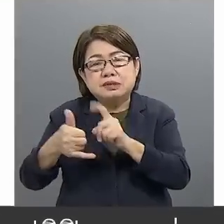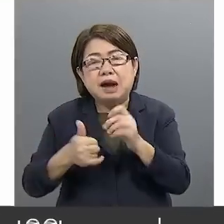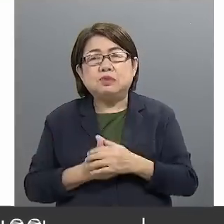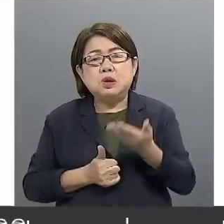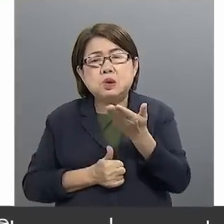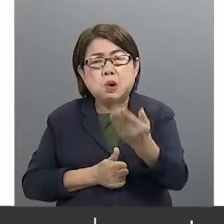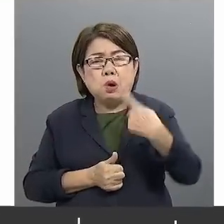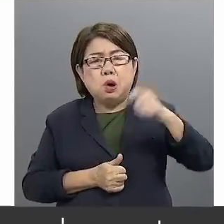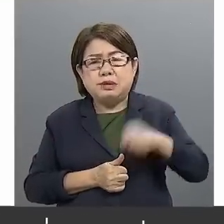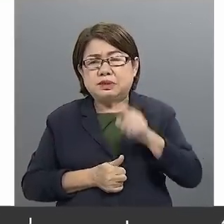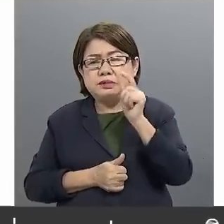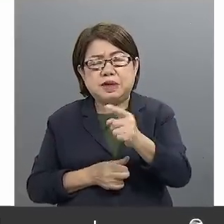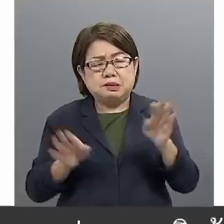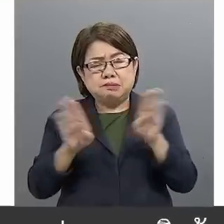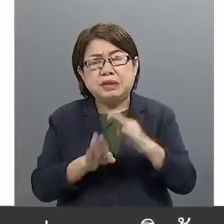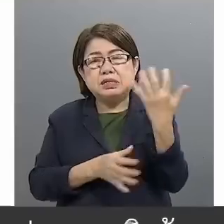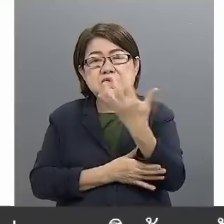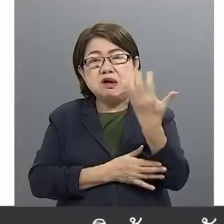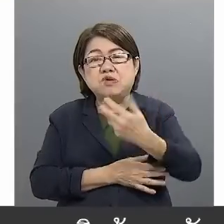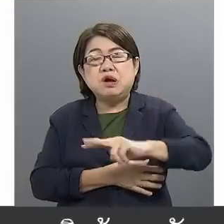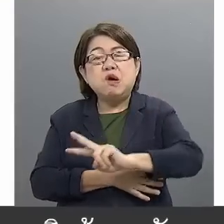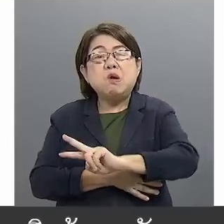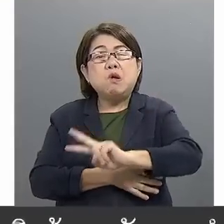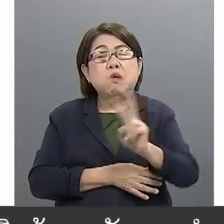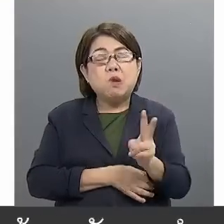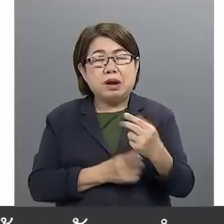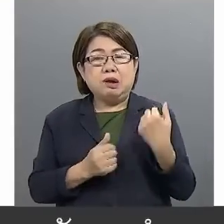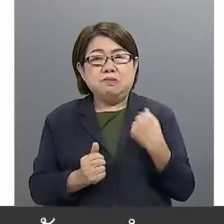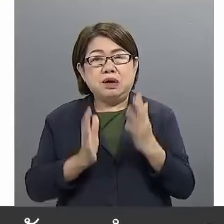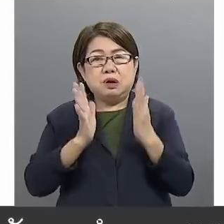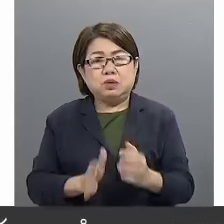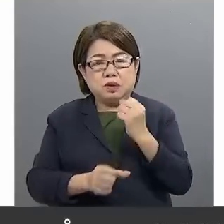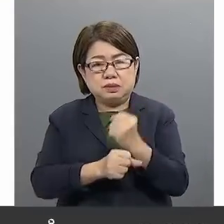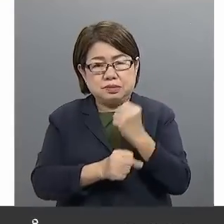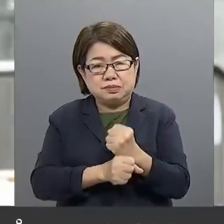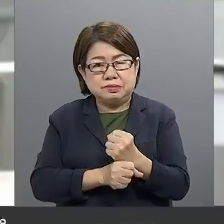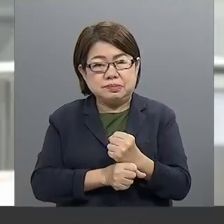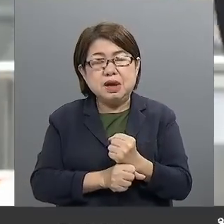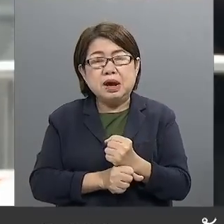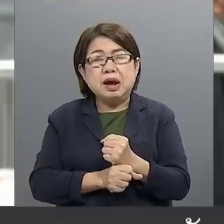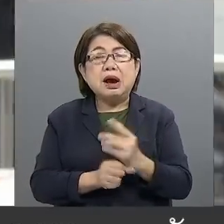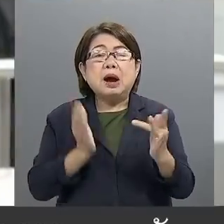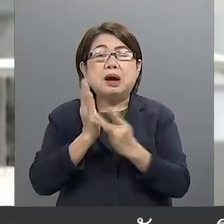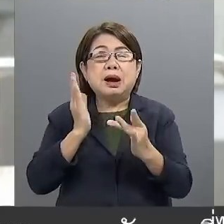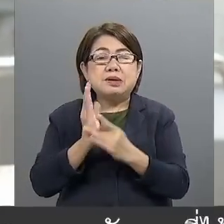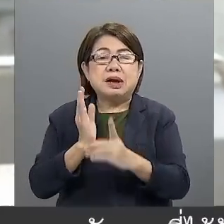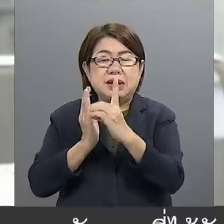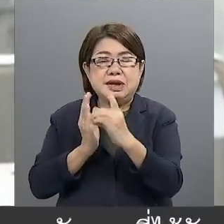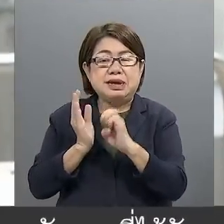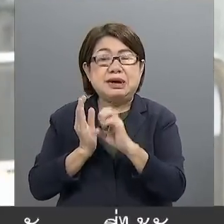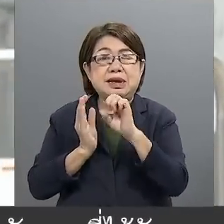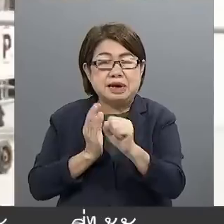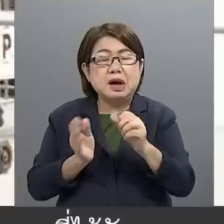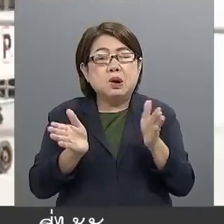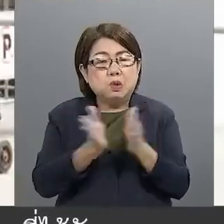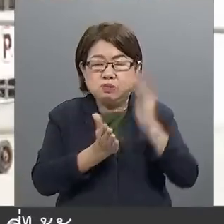ทุกแพลตฟอร์มออนไลน์นะคะซึ่งก็จะมีเจ้าหน้าที่กระทรวงดิจิตอลเพื่อเศรษฐกิจและสังคมหรือว่า DSตำรวจและผู้เกี่ยวข้องมา